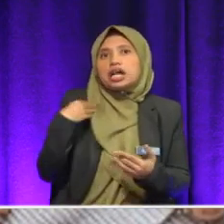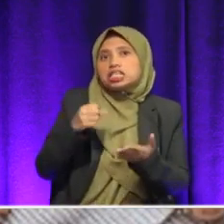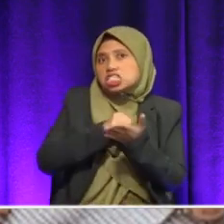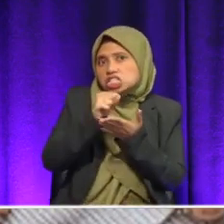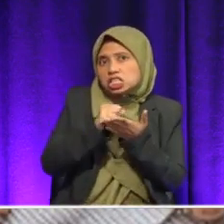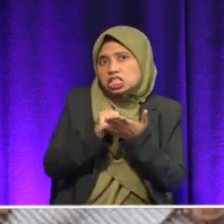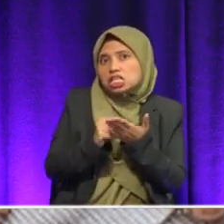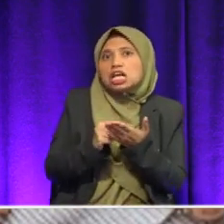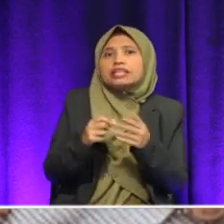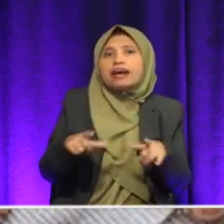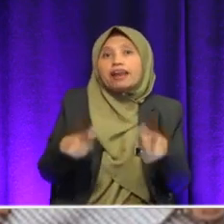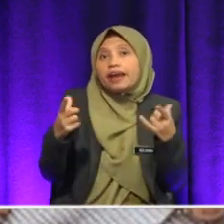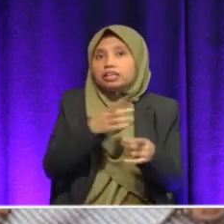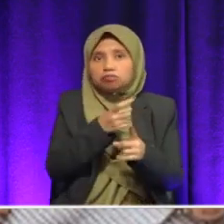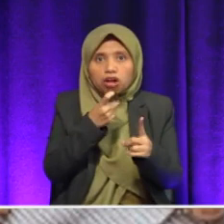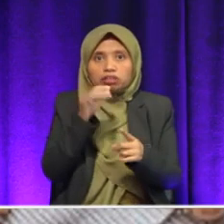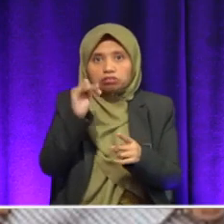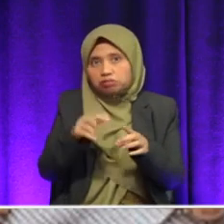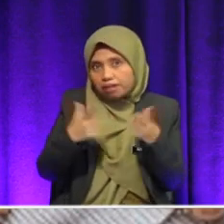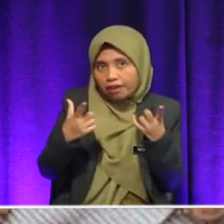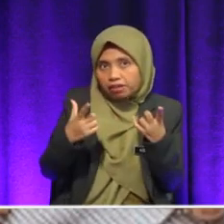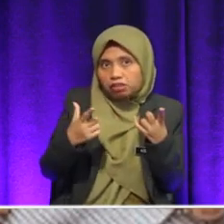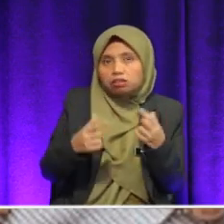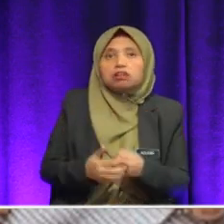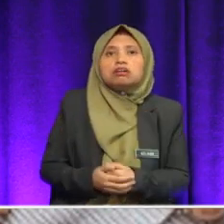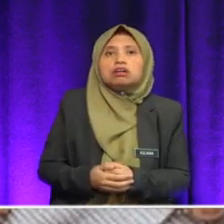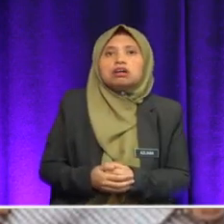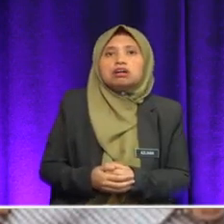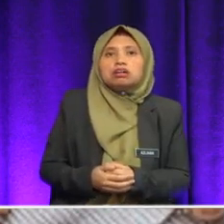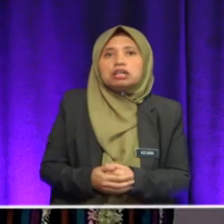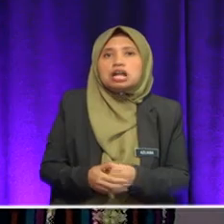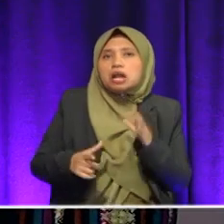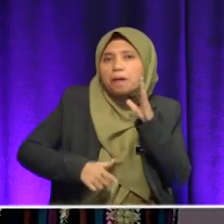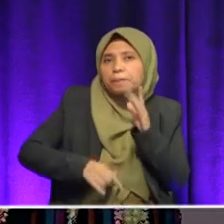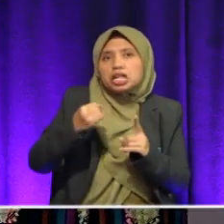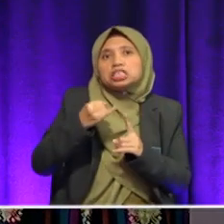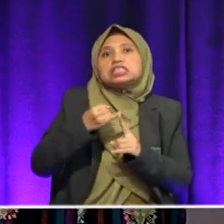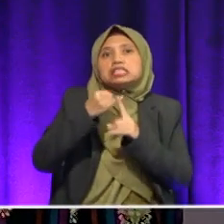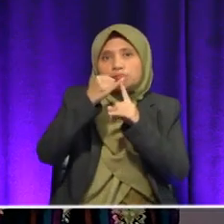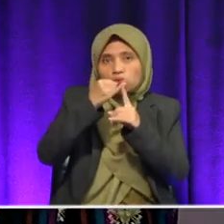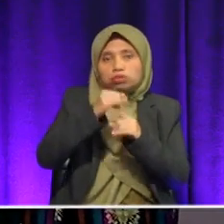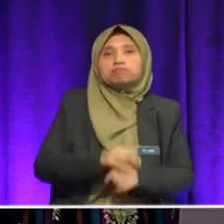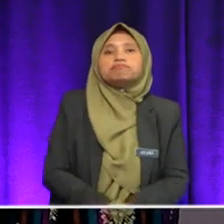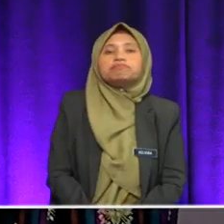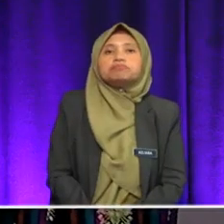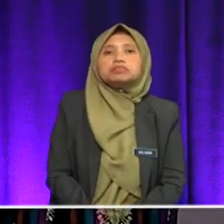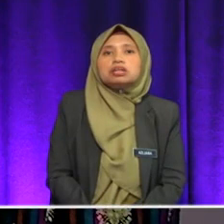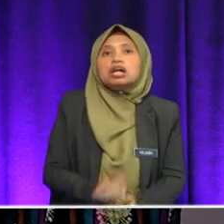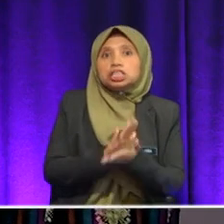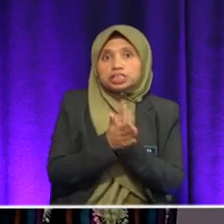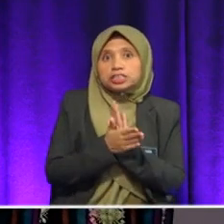dan lain dipadia yang lain nampak lebih spesial ataupun tersendiri satu rekaan tersebut jadi